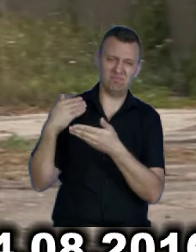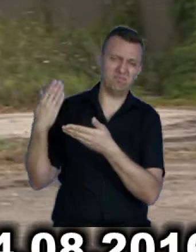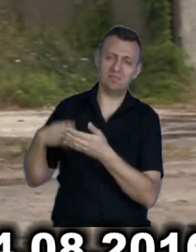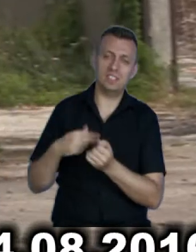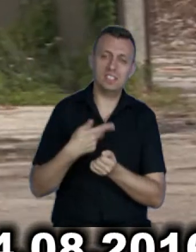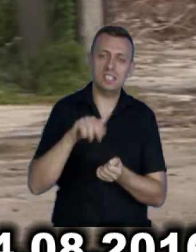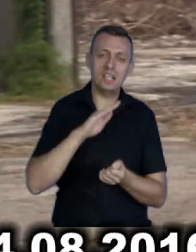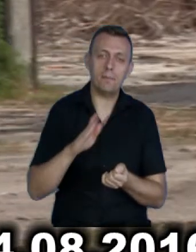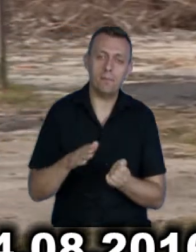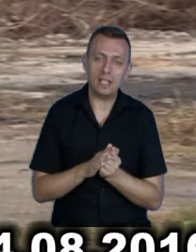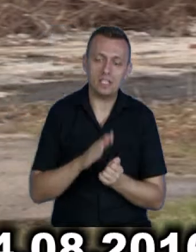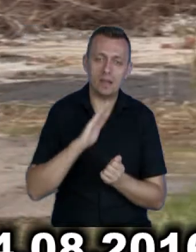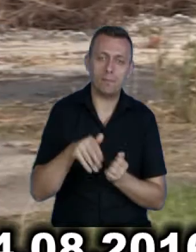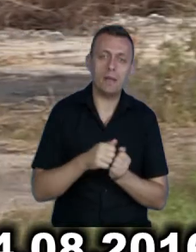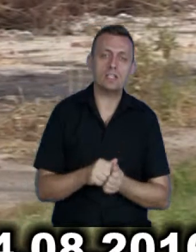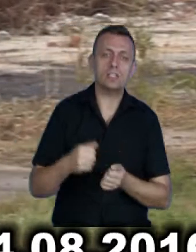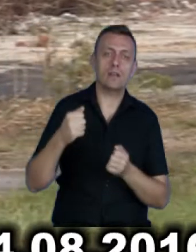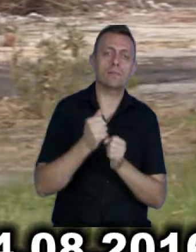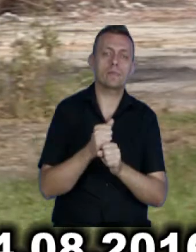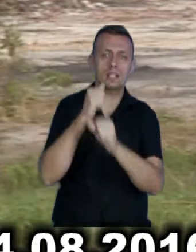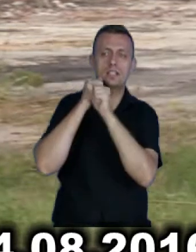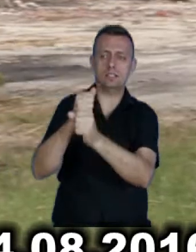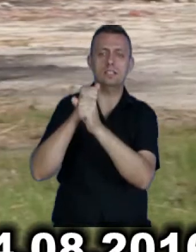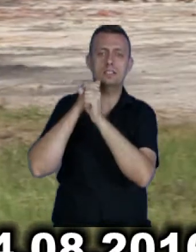najnowsze nabytki związane z czasami saskimi.